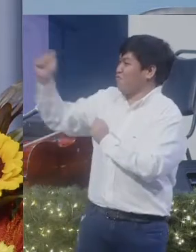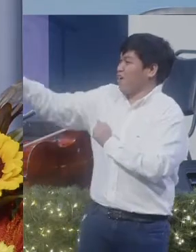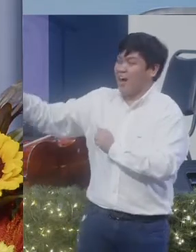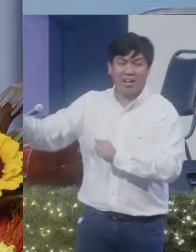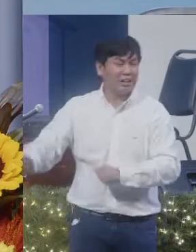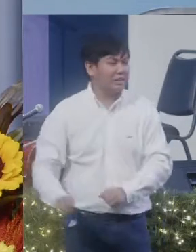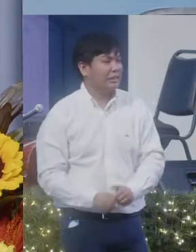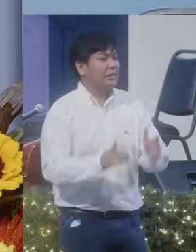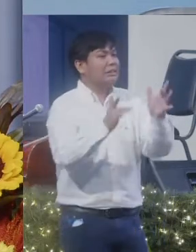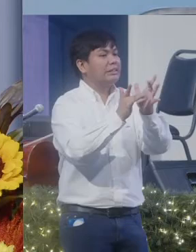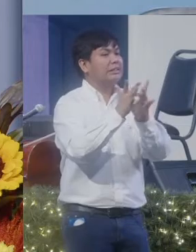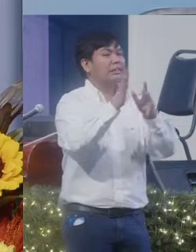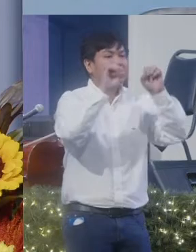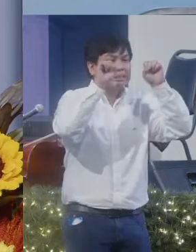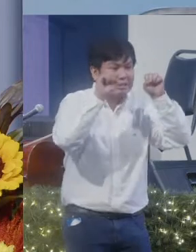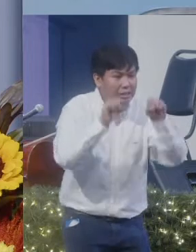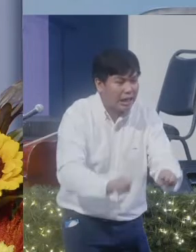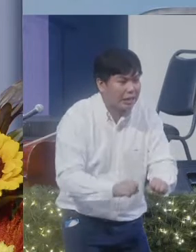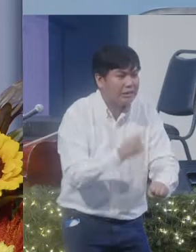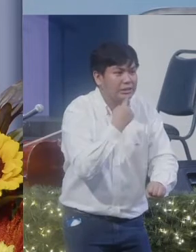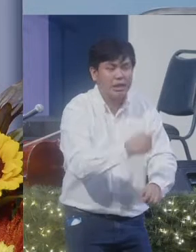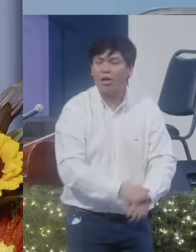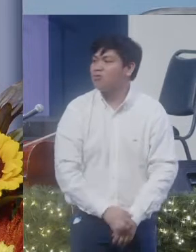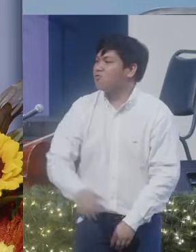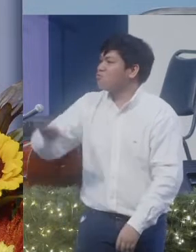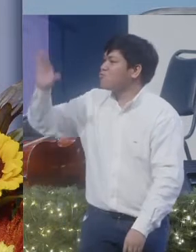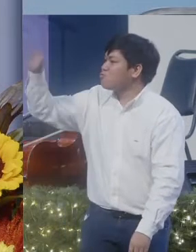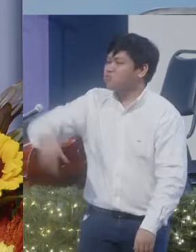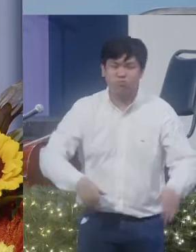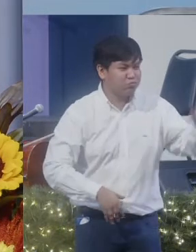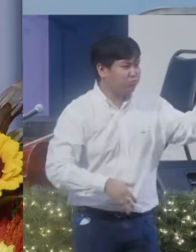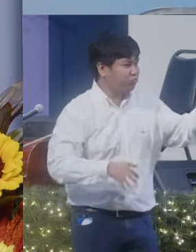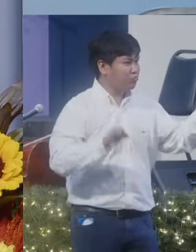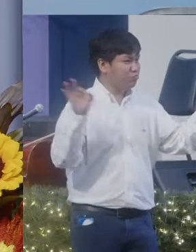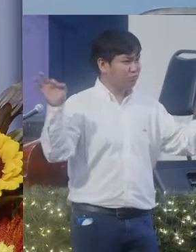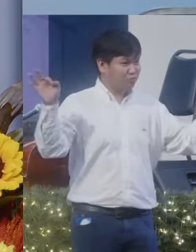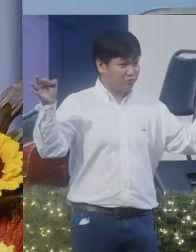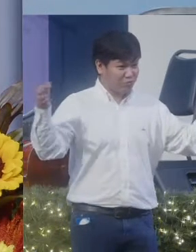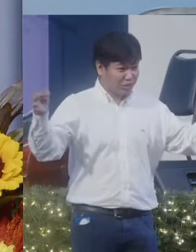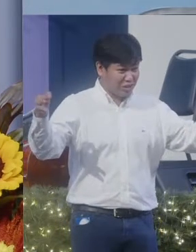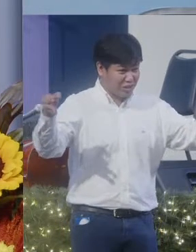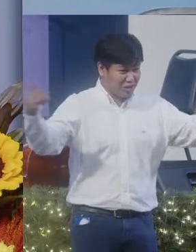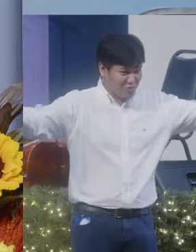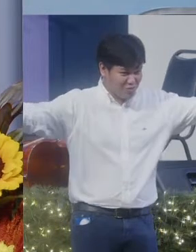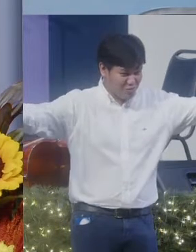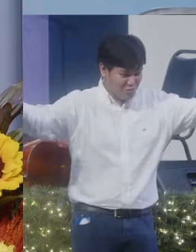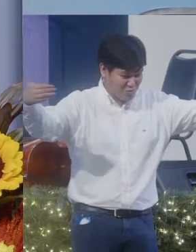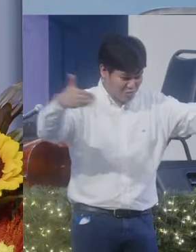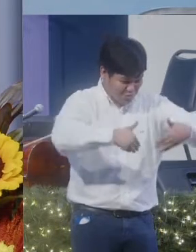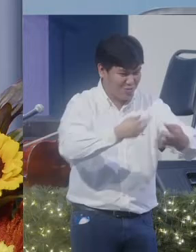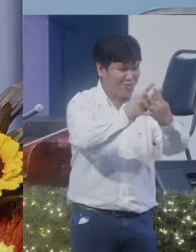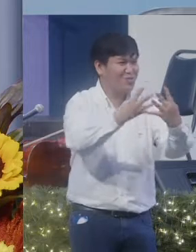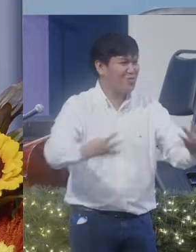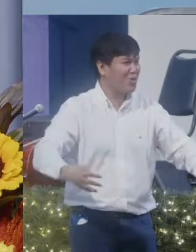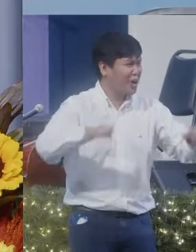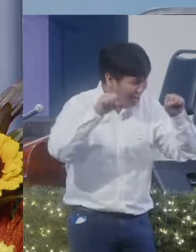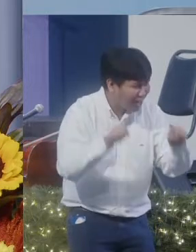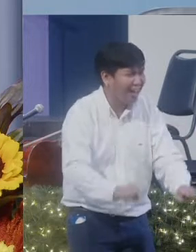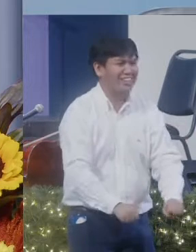ni Simon at magpahuli sa lambat ni Simon. So mga